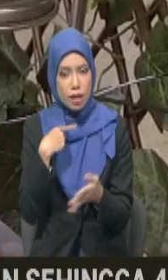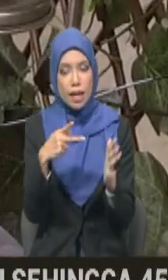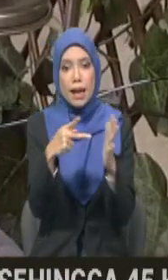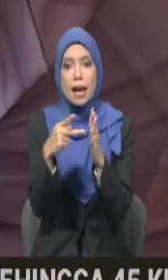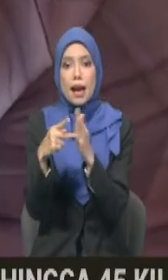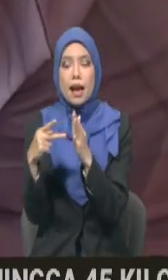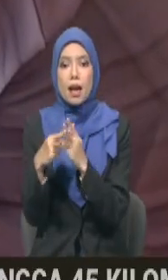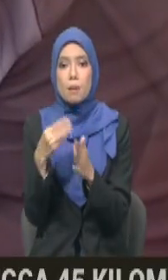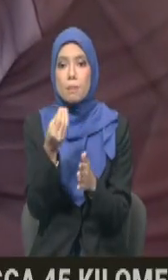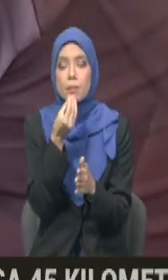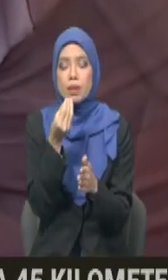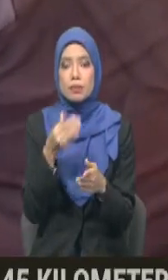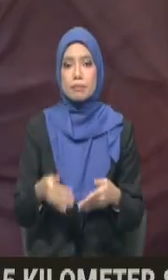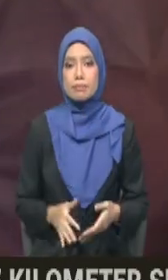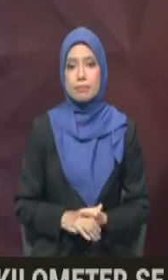tempatan